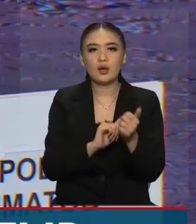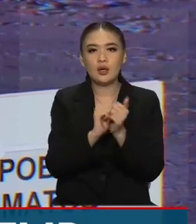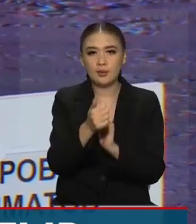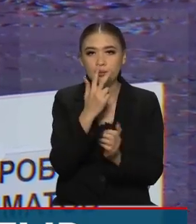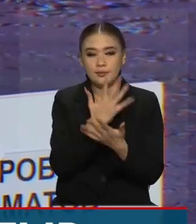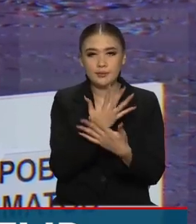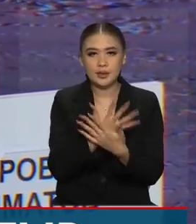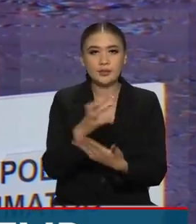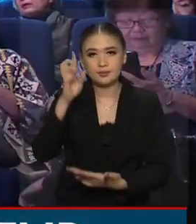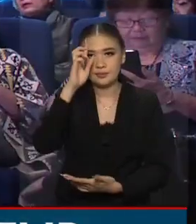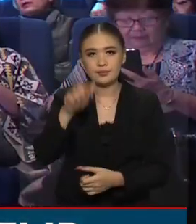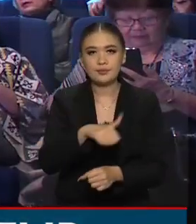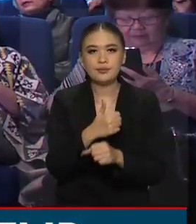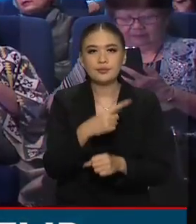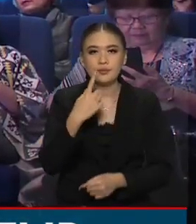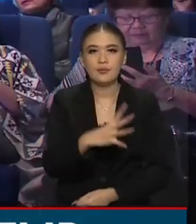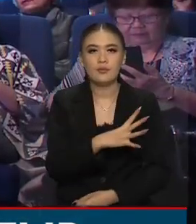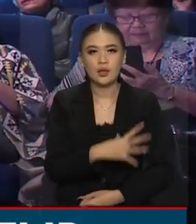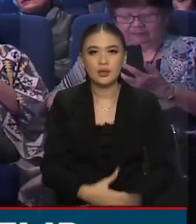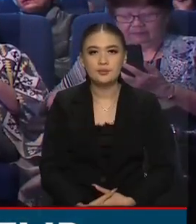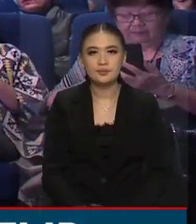отыр, деді мемлекет басшысы.